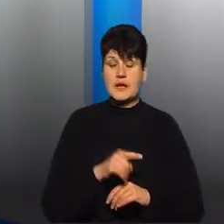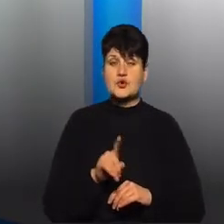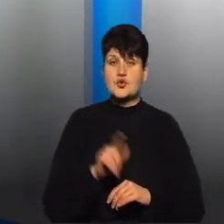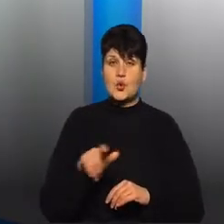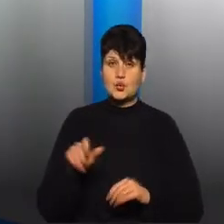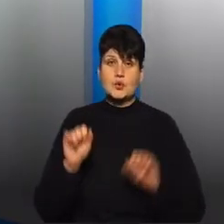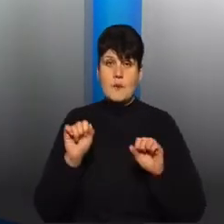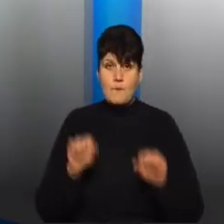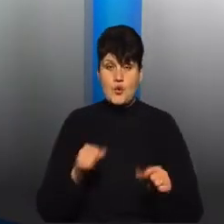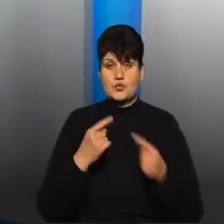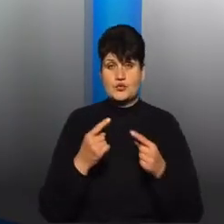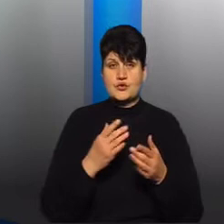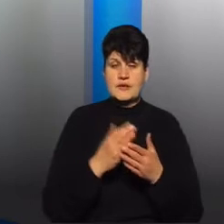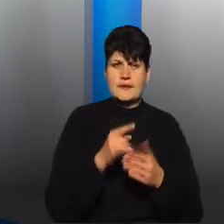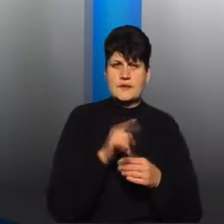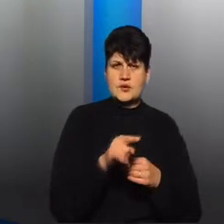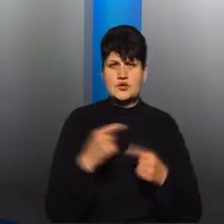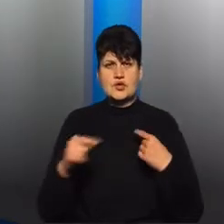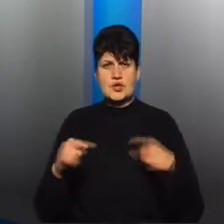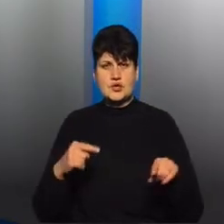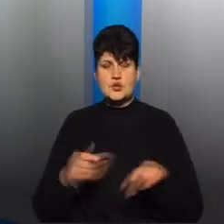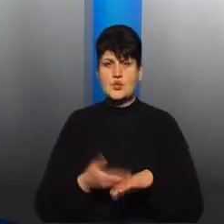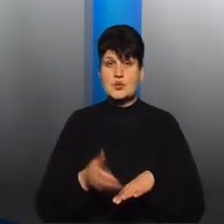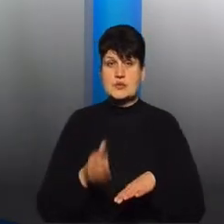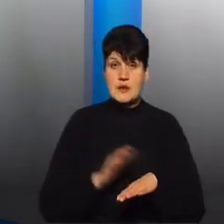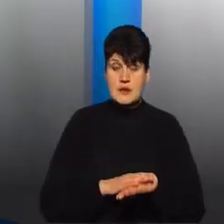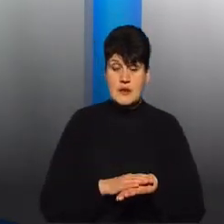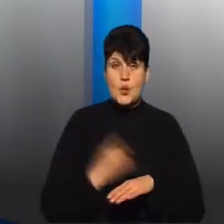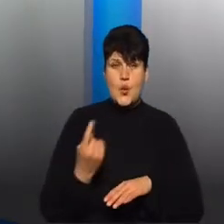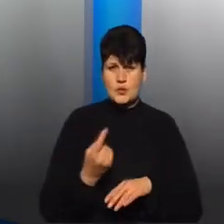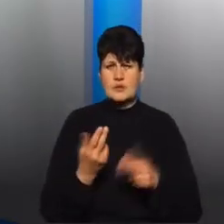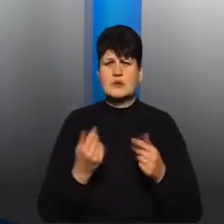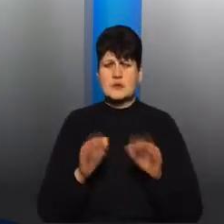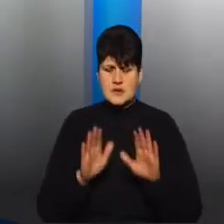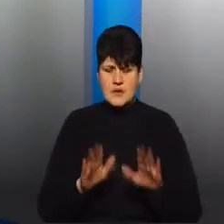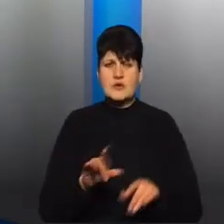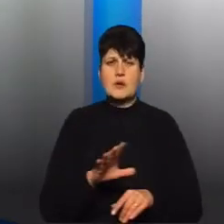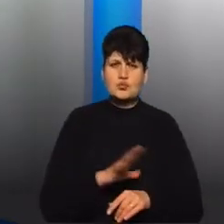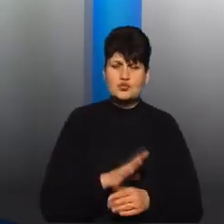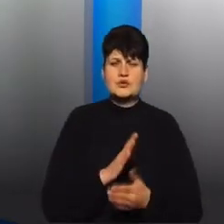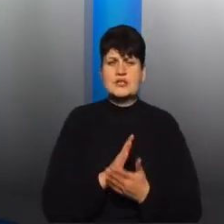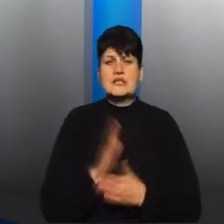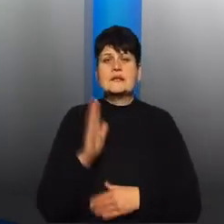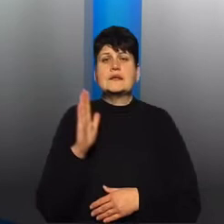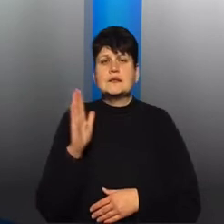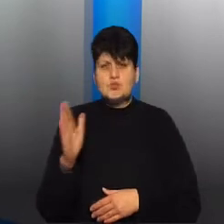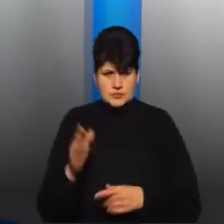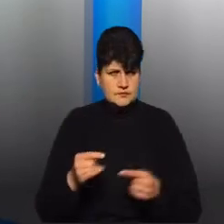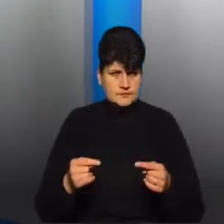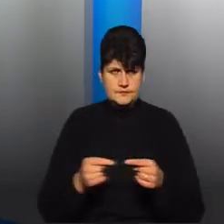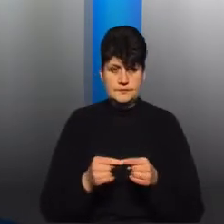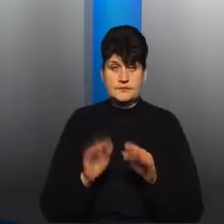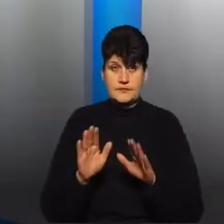чи інші ускладнені і так далі, одинокі, так, вони були, є і будуть, це однозначно, але вони нічим не